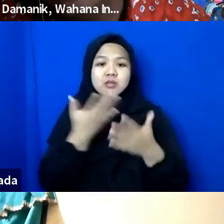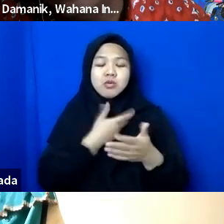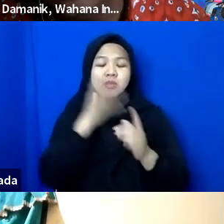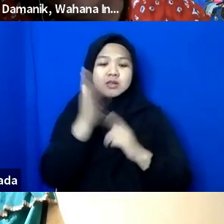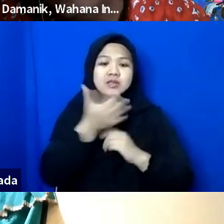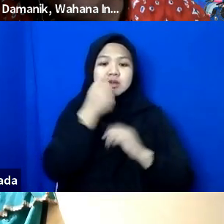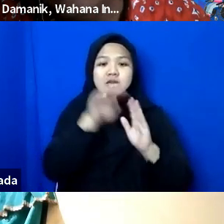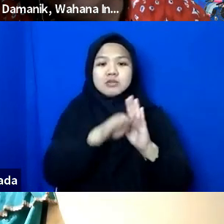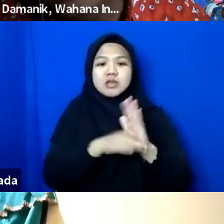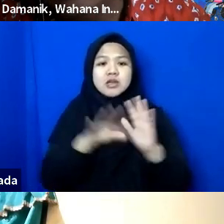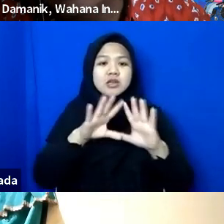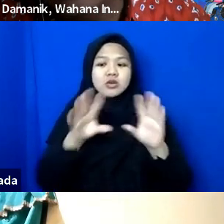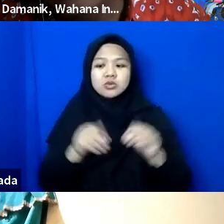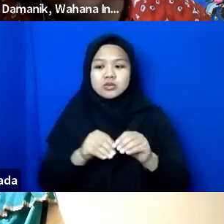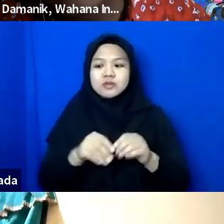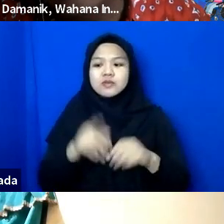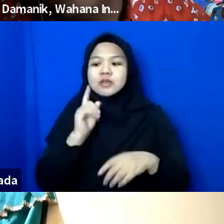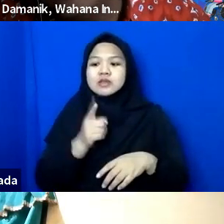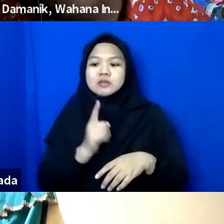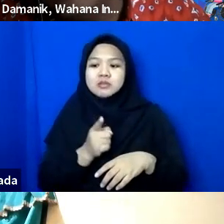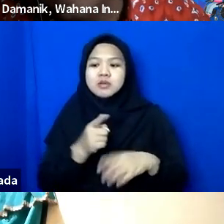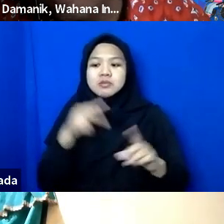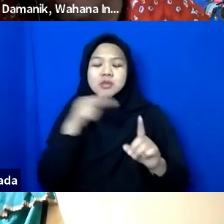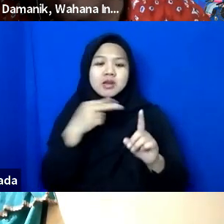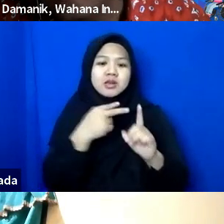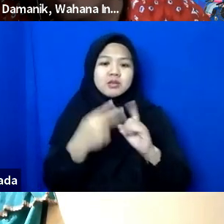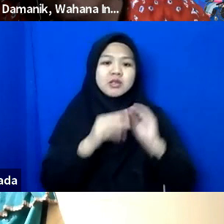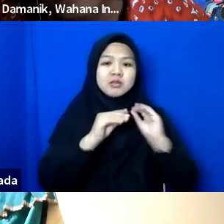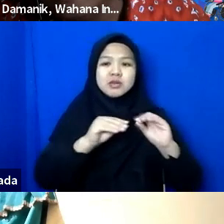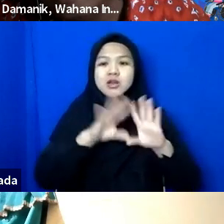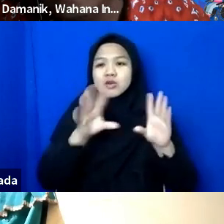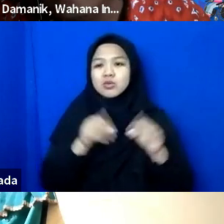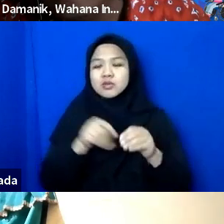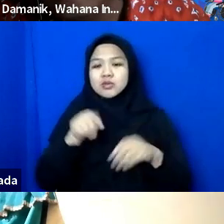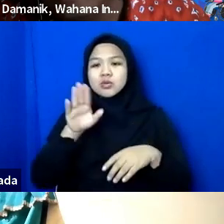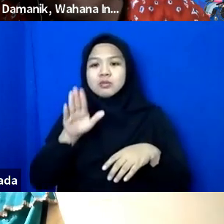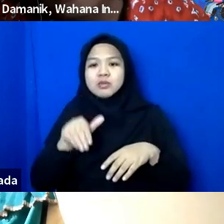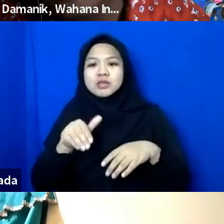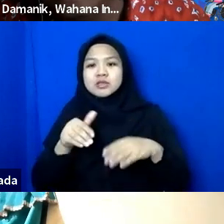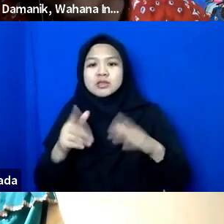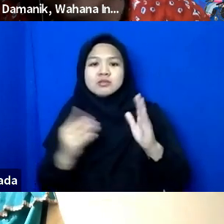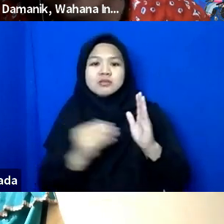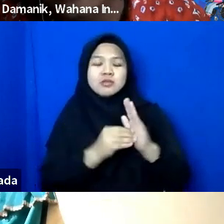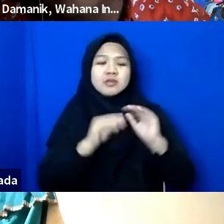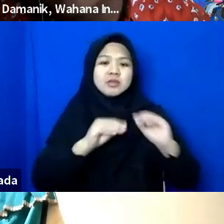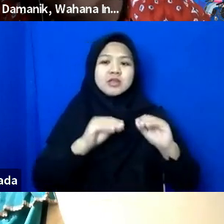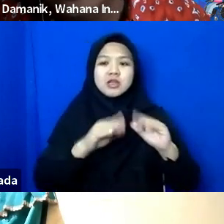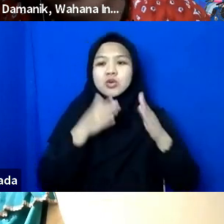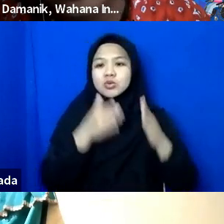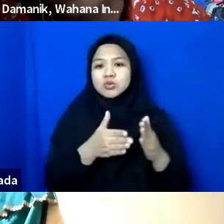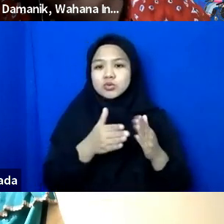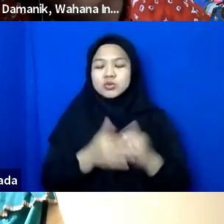kebijakan-kebijakan yang inklusif karena tadi paradigmanya pendidikan inklusif itu berada di dalam di bawah pendidikan khusus